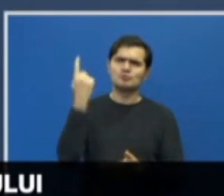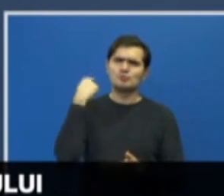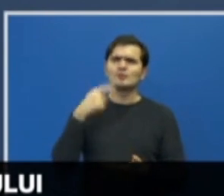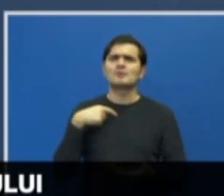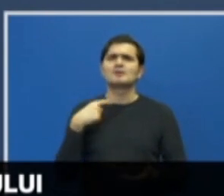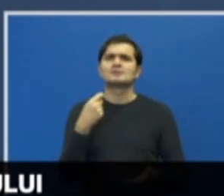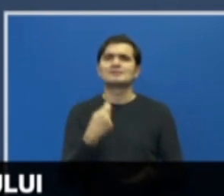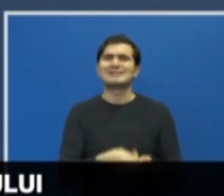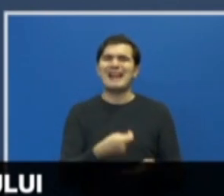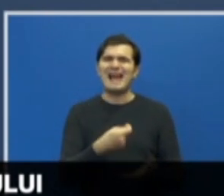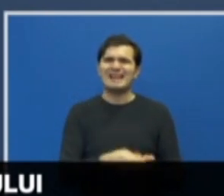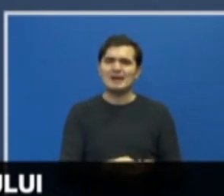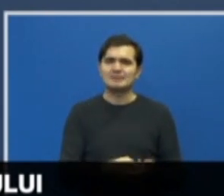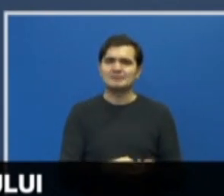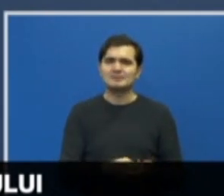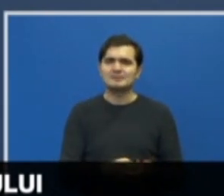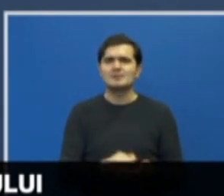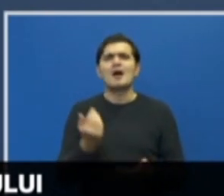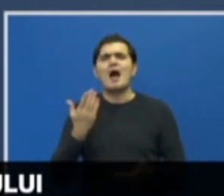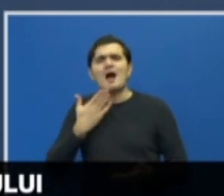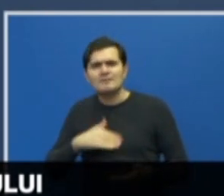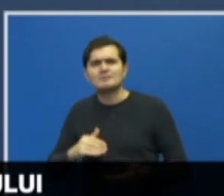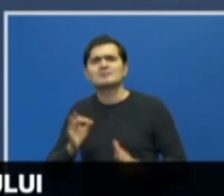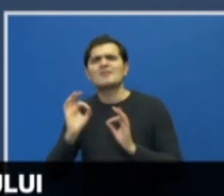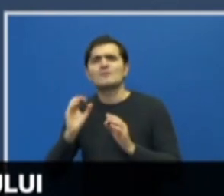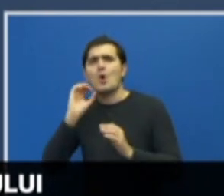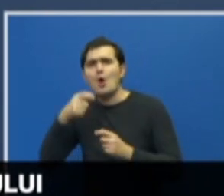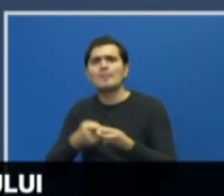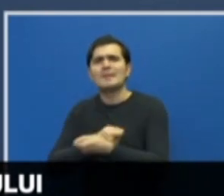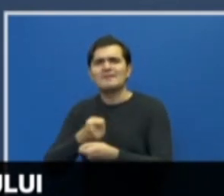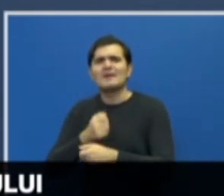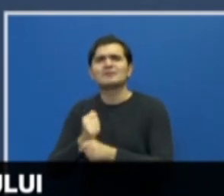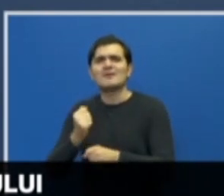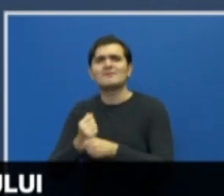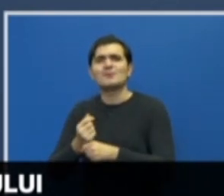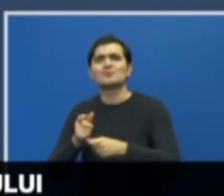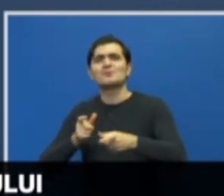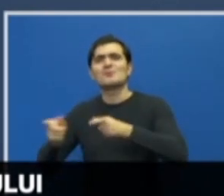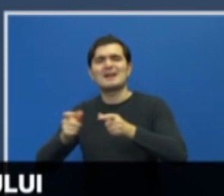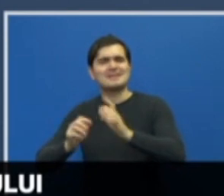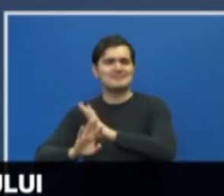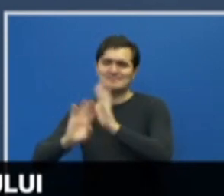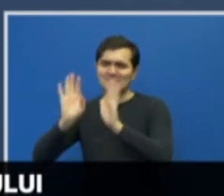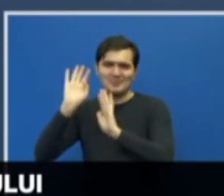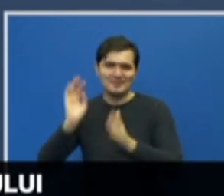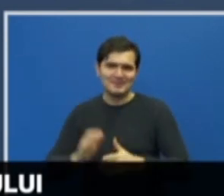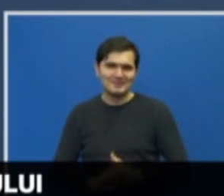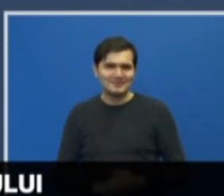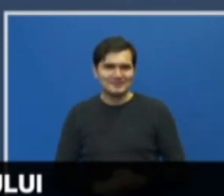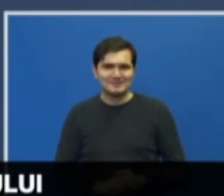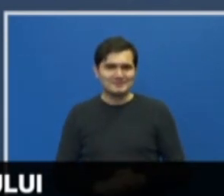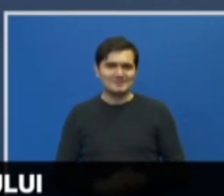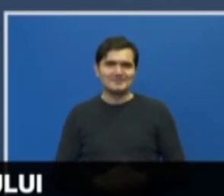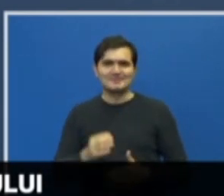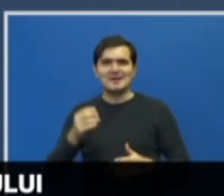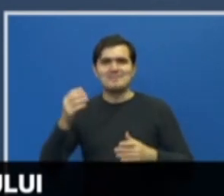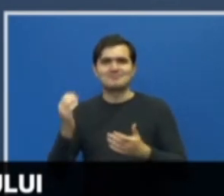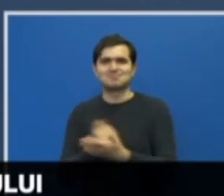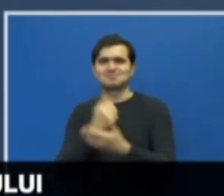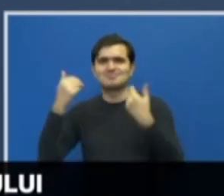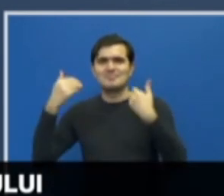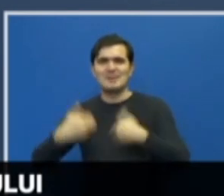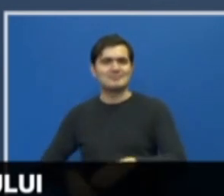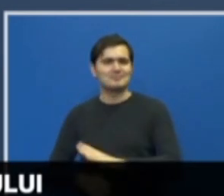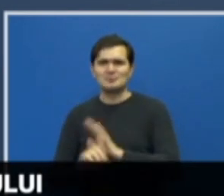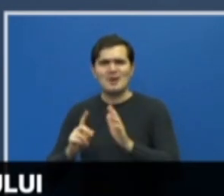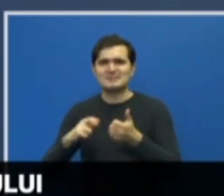încercat eu la un moment dat să fiu om de afaceri făcând un credit și, în fine, am dat kix, dar nu asta e